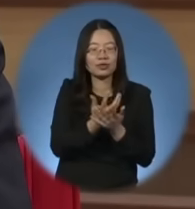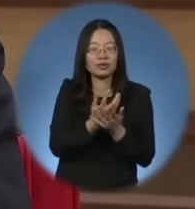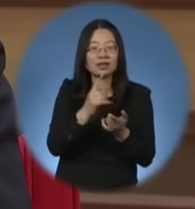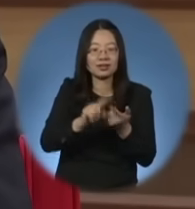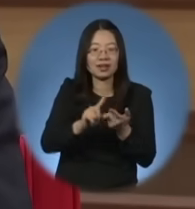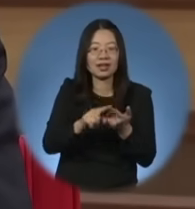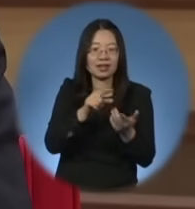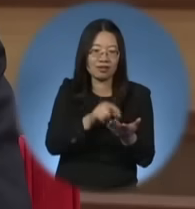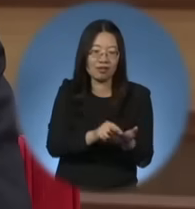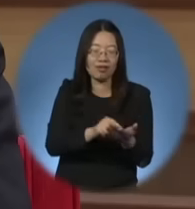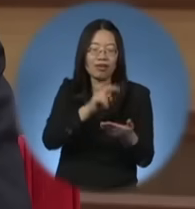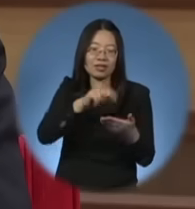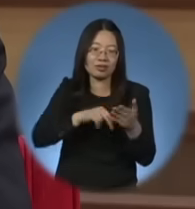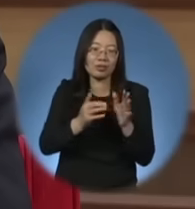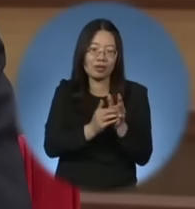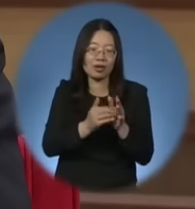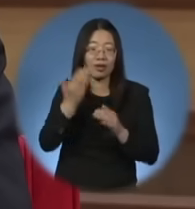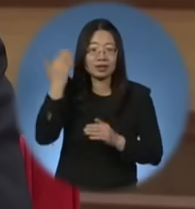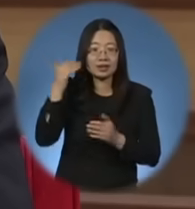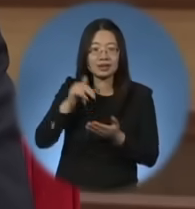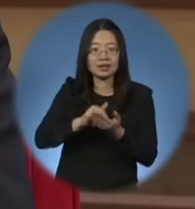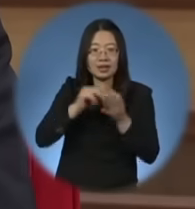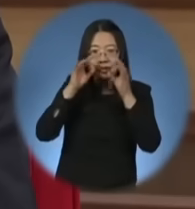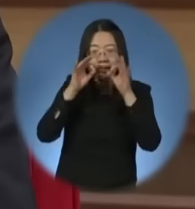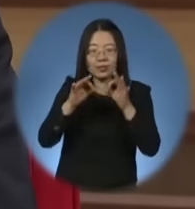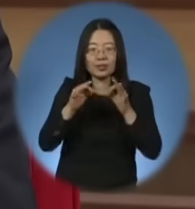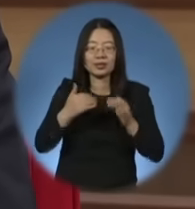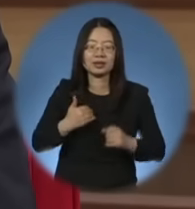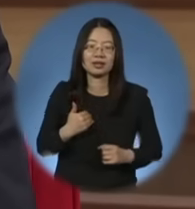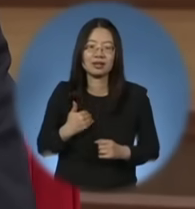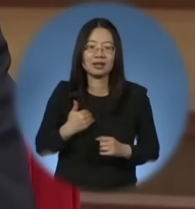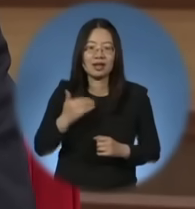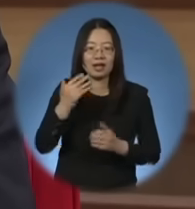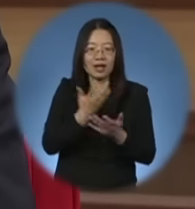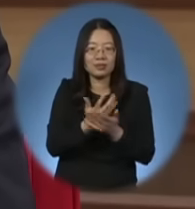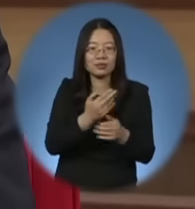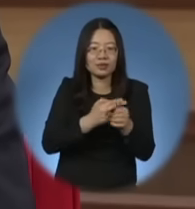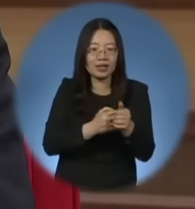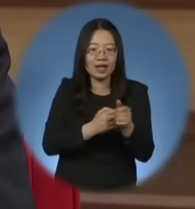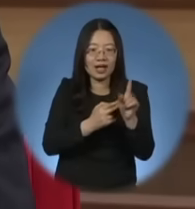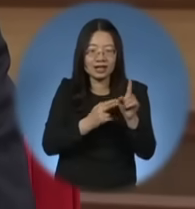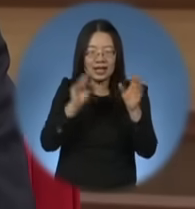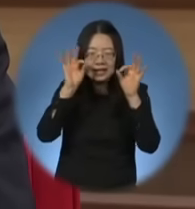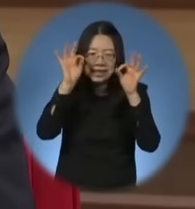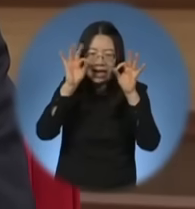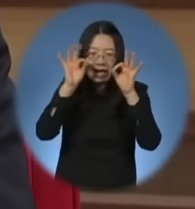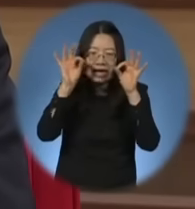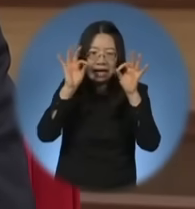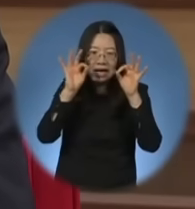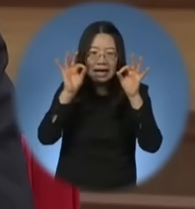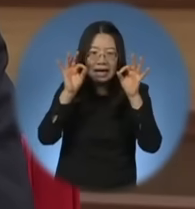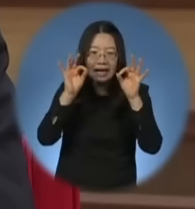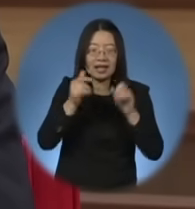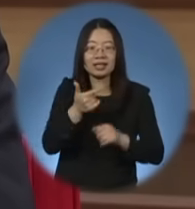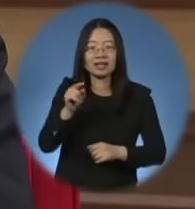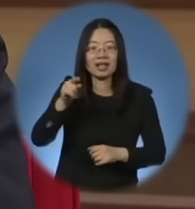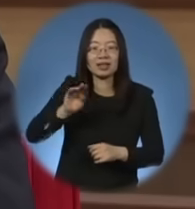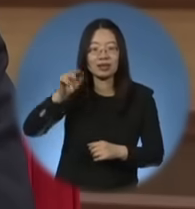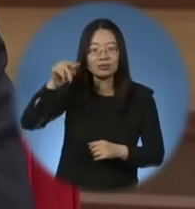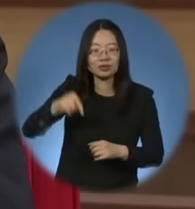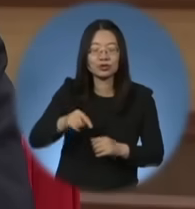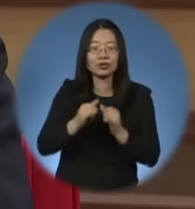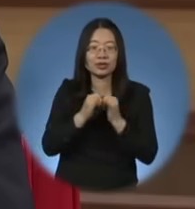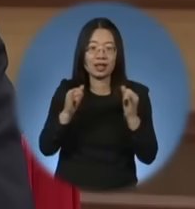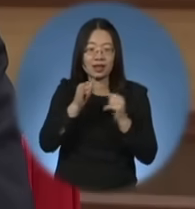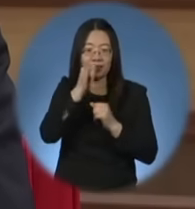한문으로 한문으로네 그 당시는 아 제가 한문 선생 하나 찾았어요 갑주